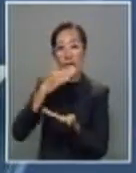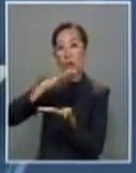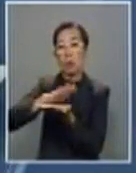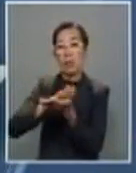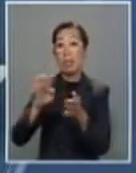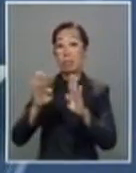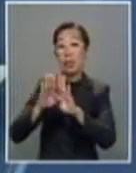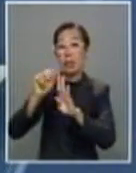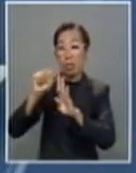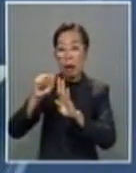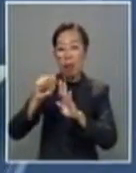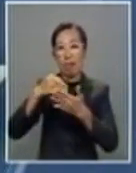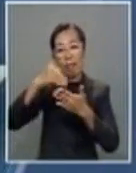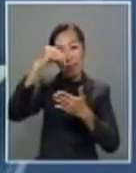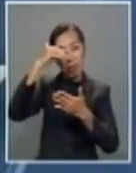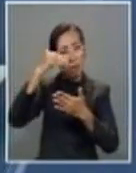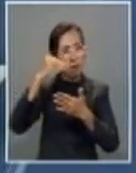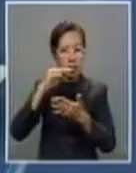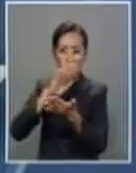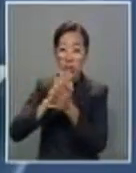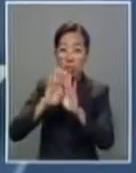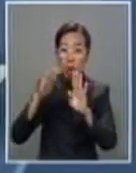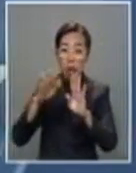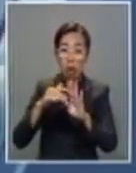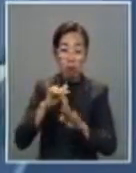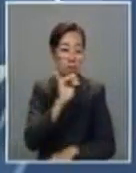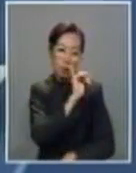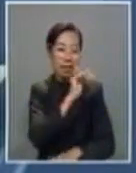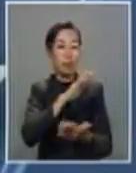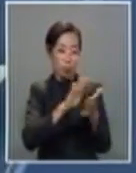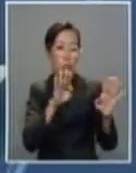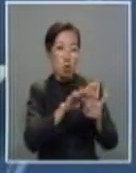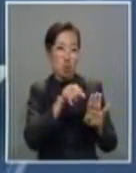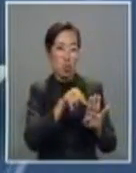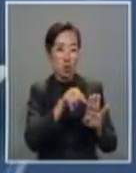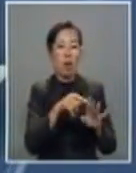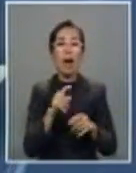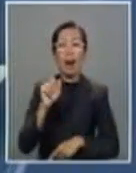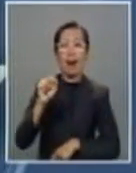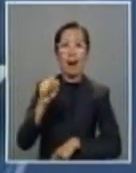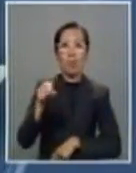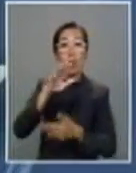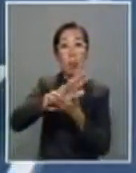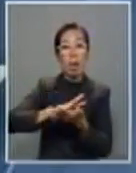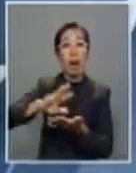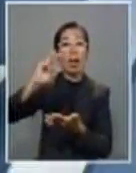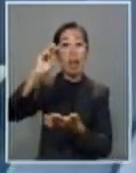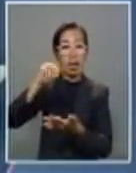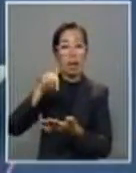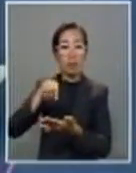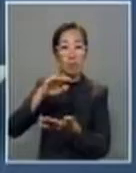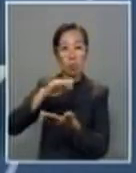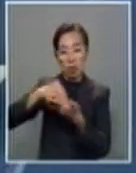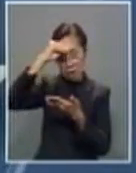ม เป็นไปได้ ที่เราเปิดเทอมยังปิดเทอมเนาะ ปิดอยู่ค่ะ พวกมหาวิทยาลัย ใช่ นักศึ